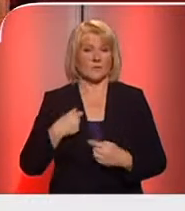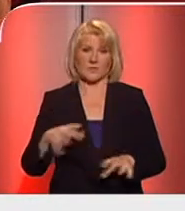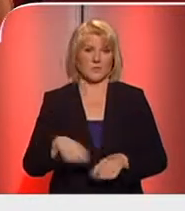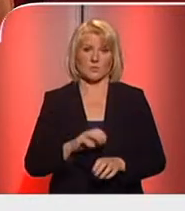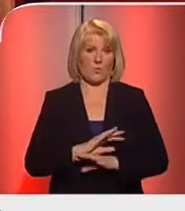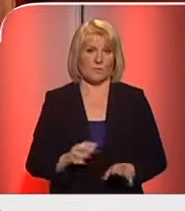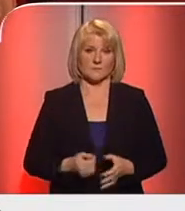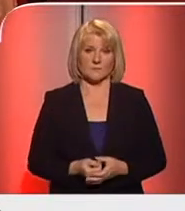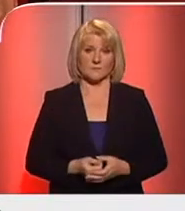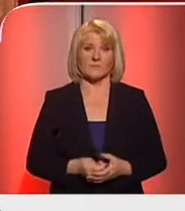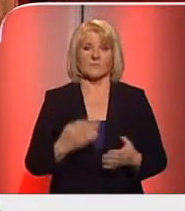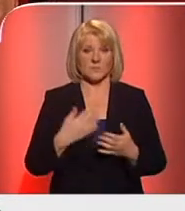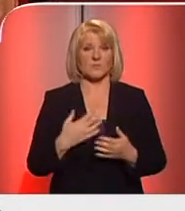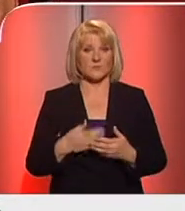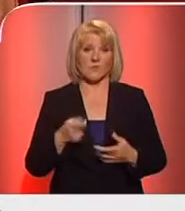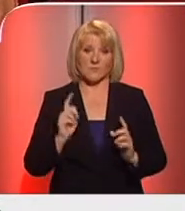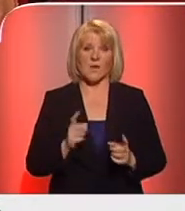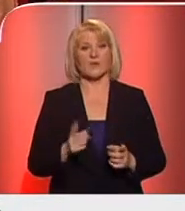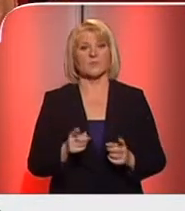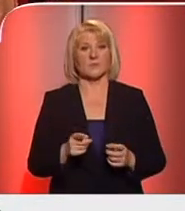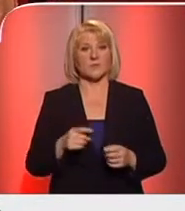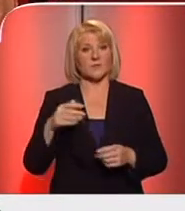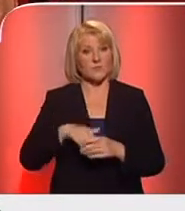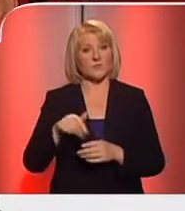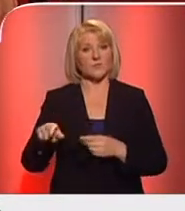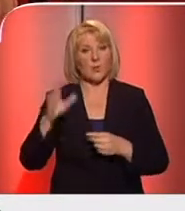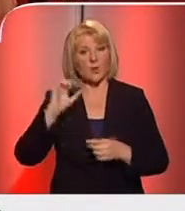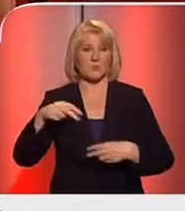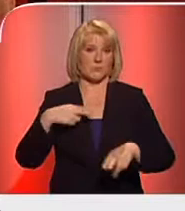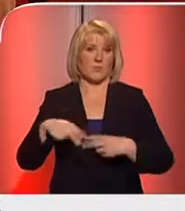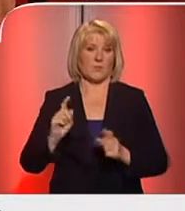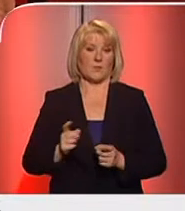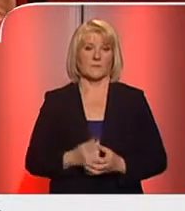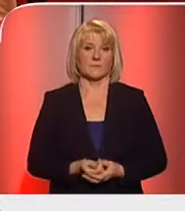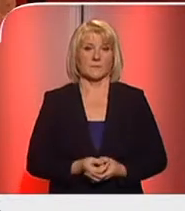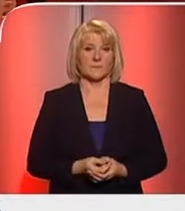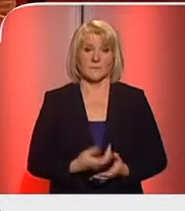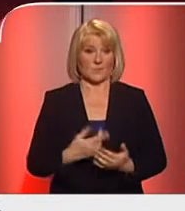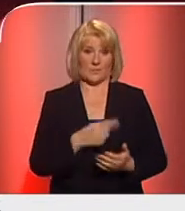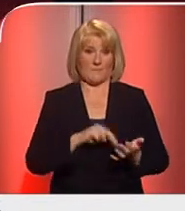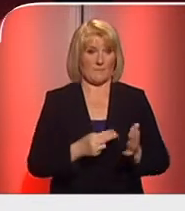Dušek. Ale to je polemika, která by se měla vést hlavně teda uvnitř odboru. Nezamíříte tedy do